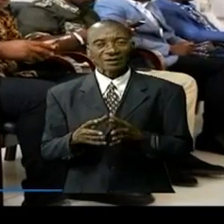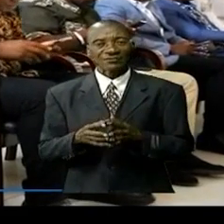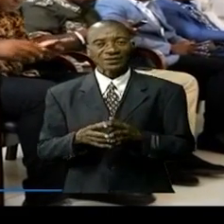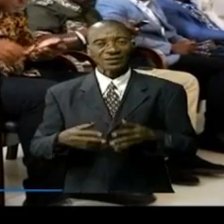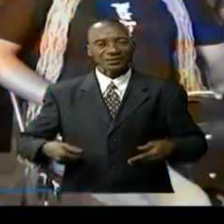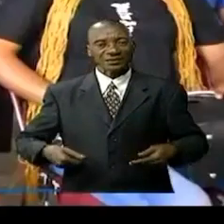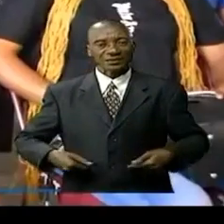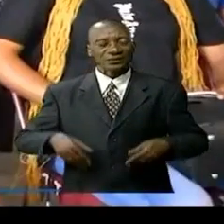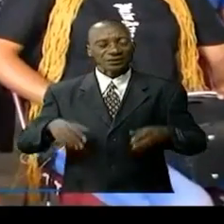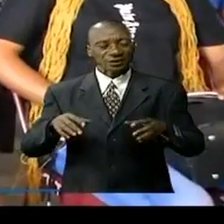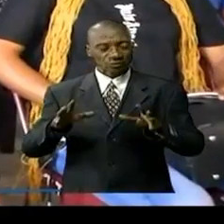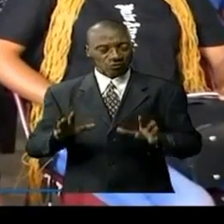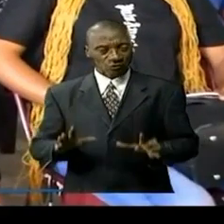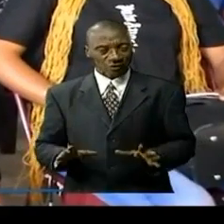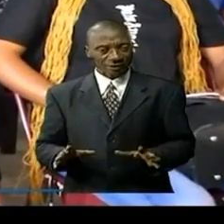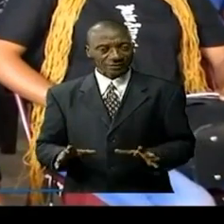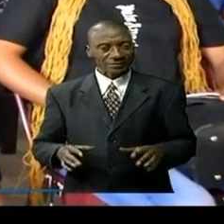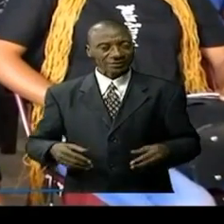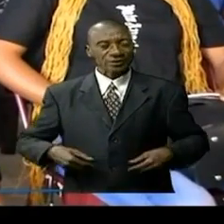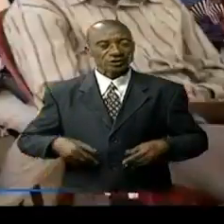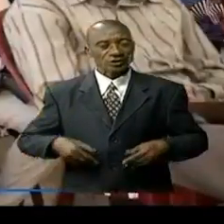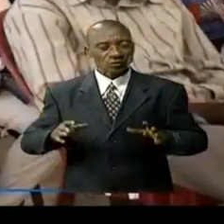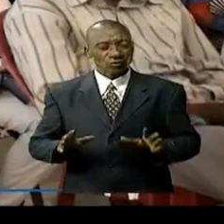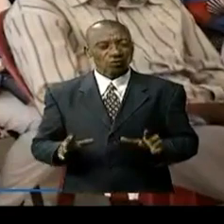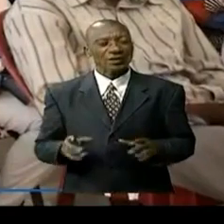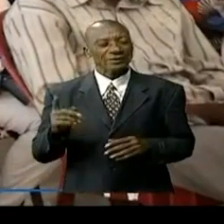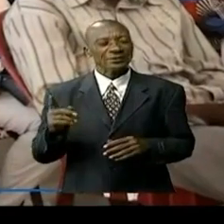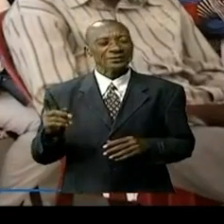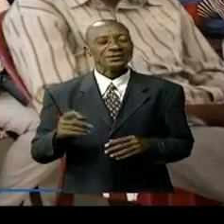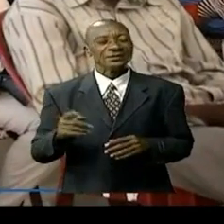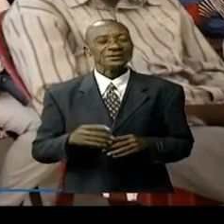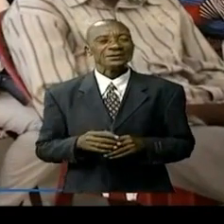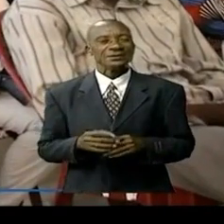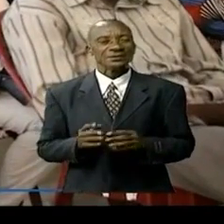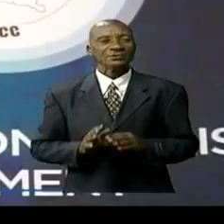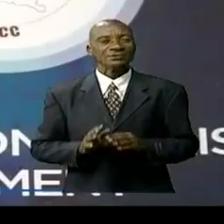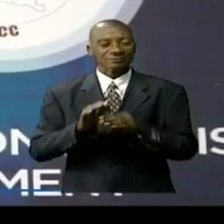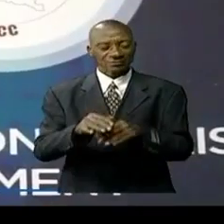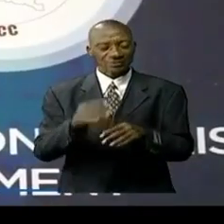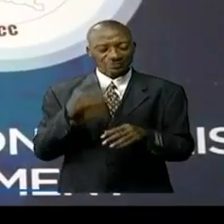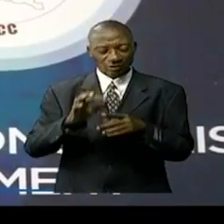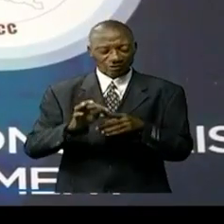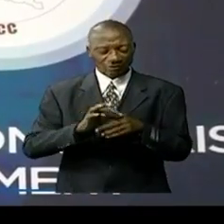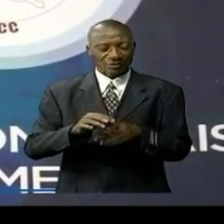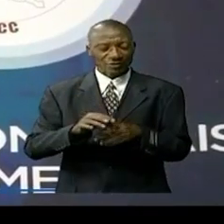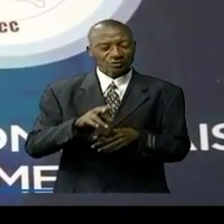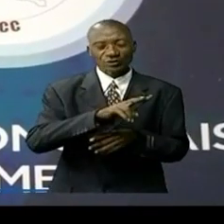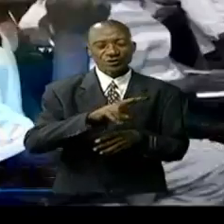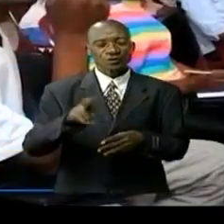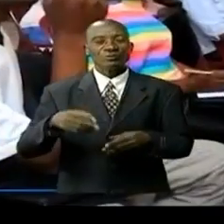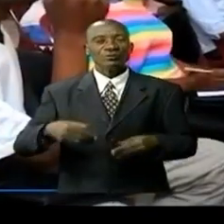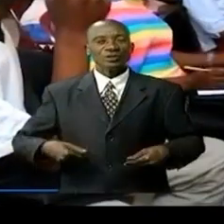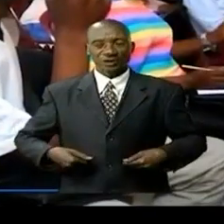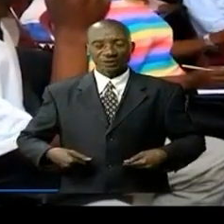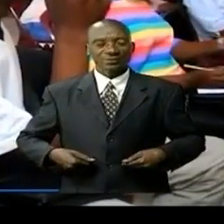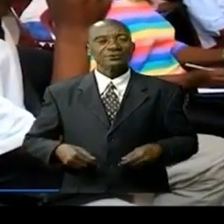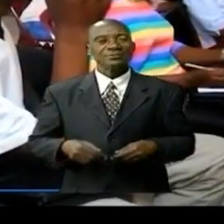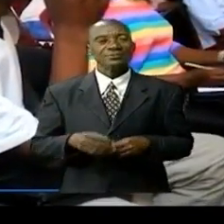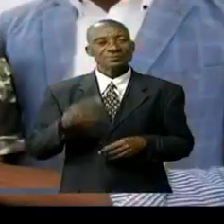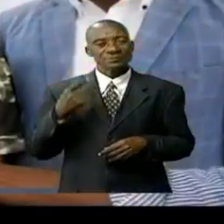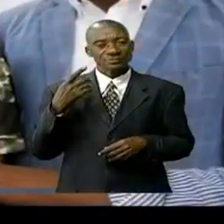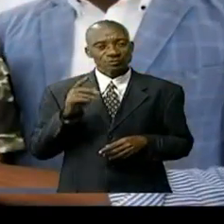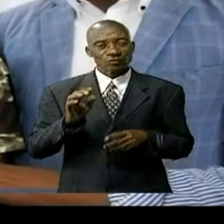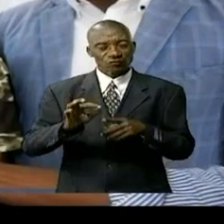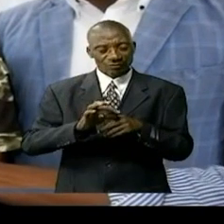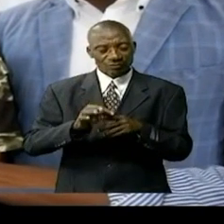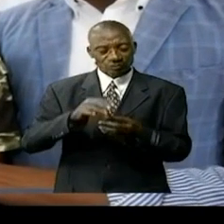de ce projet dans son volet jeune, accompagne la formation de 2000 jeunes à l'entrepreneuriat pratique dénommé FOREP.